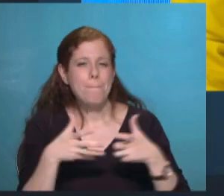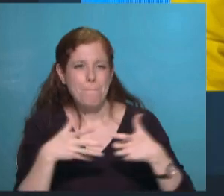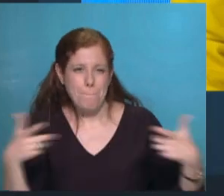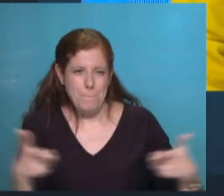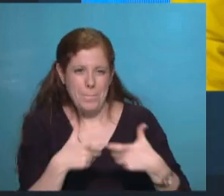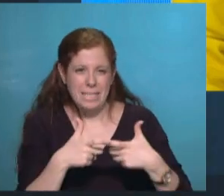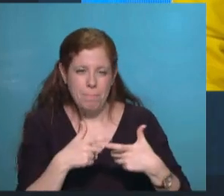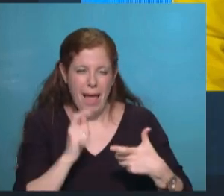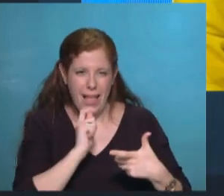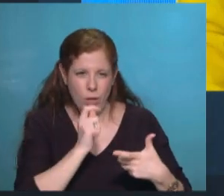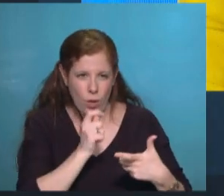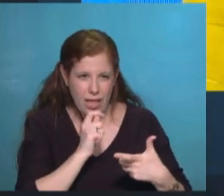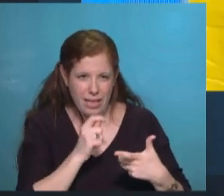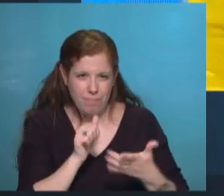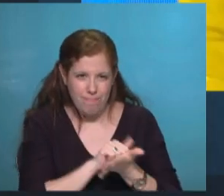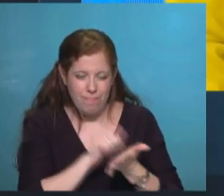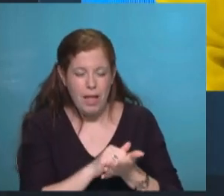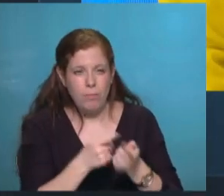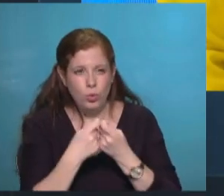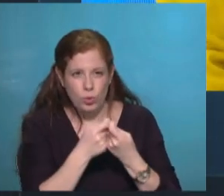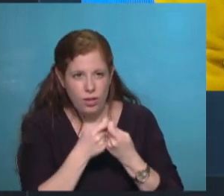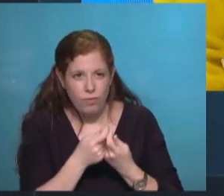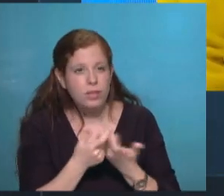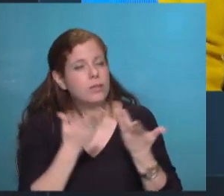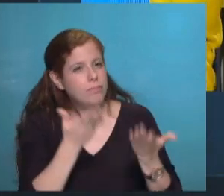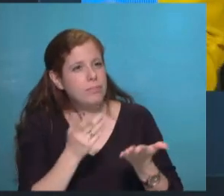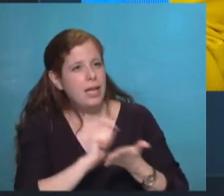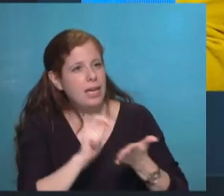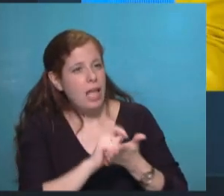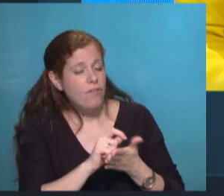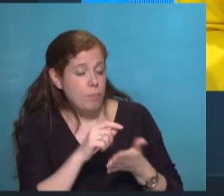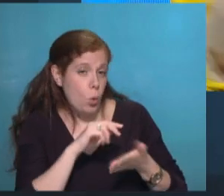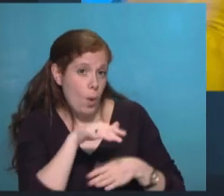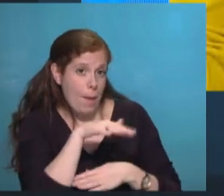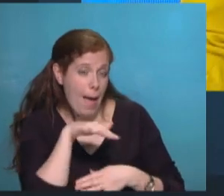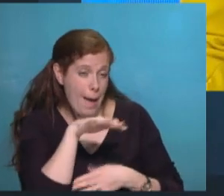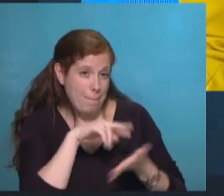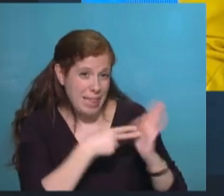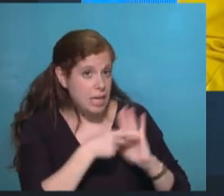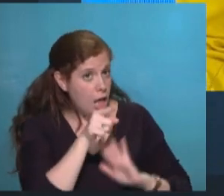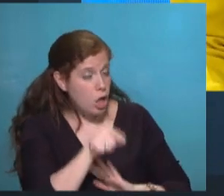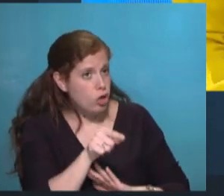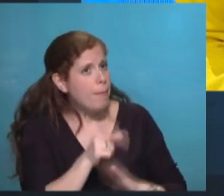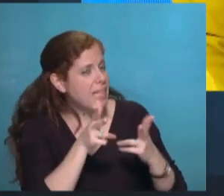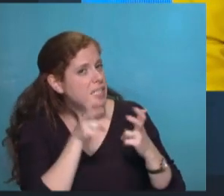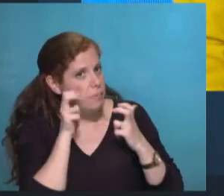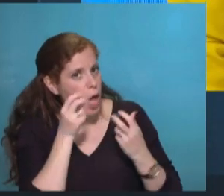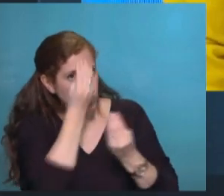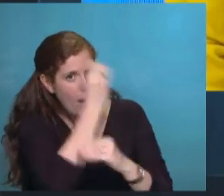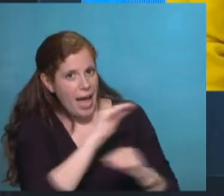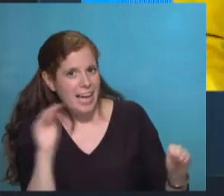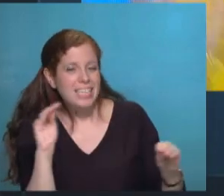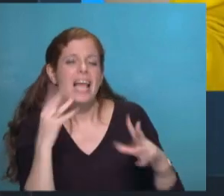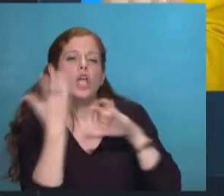נשיא ברזיל, בולסנארו. עמיחי שטיין כתב התחום המדיני, אתה שם. נגיד, הייתה ציפייה גדולה מאוד שהוא יכריז על העברת